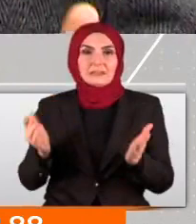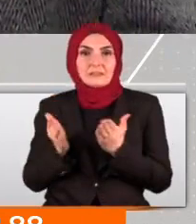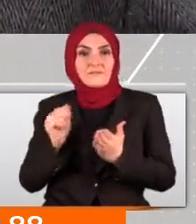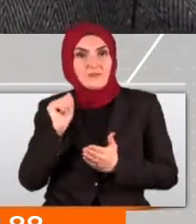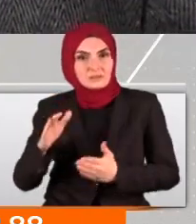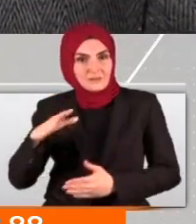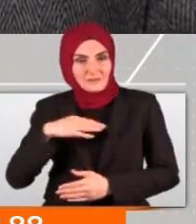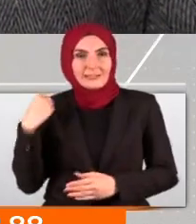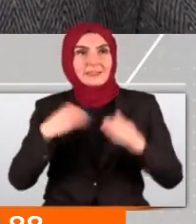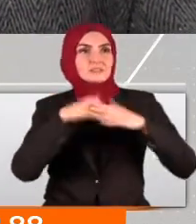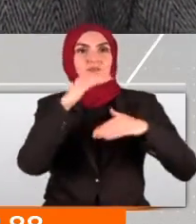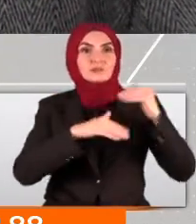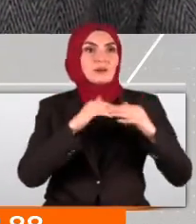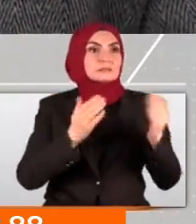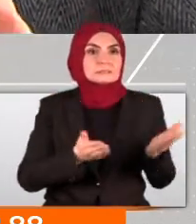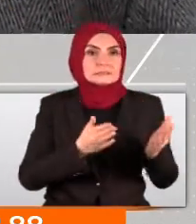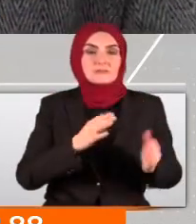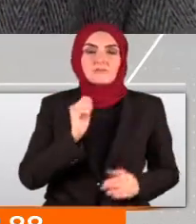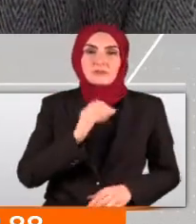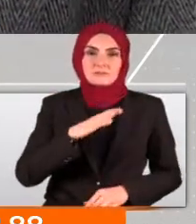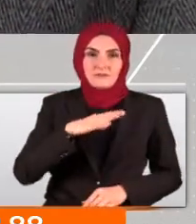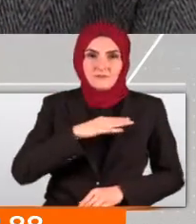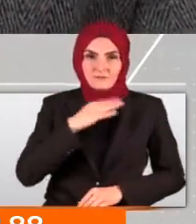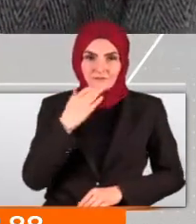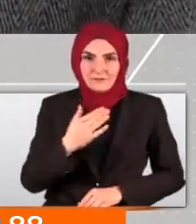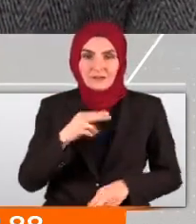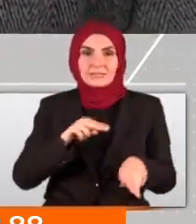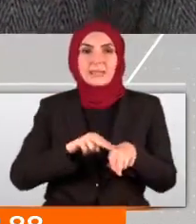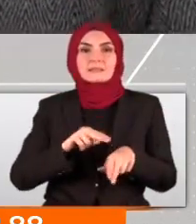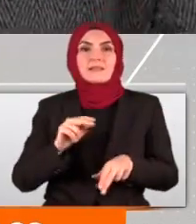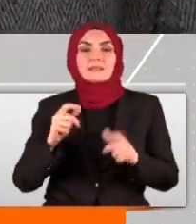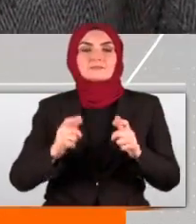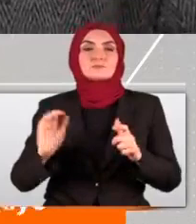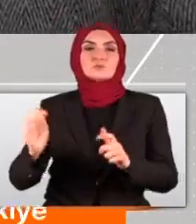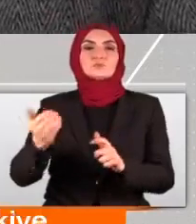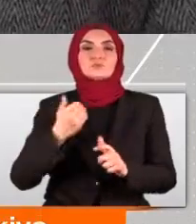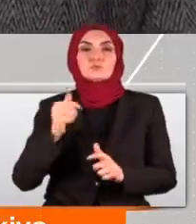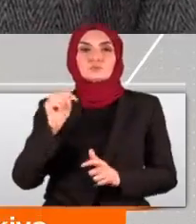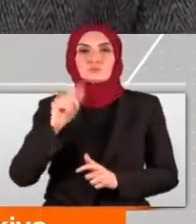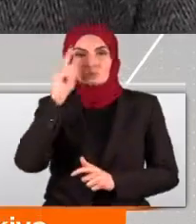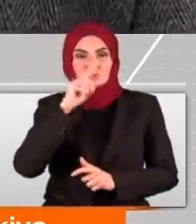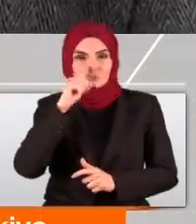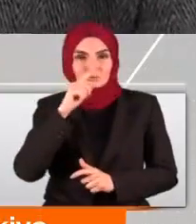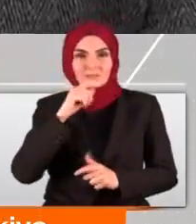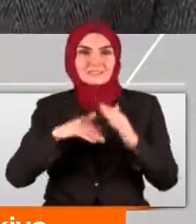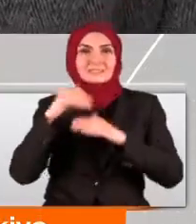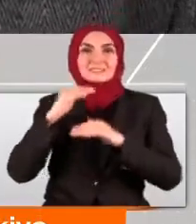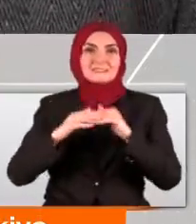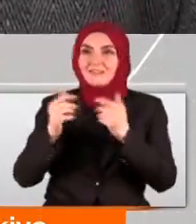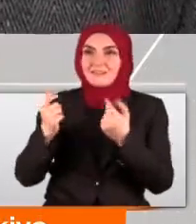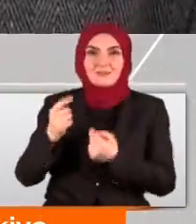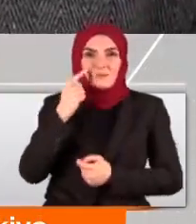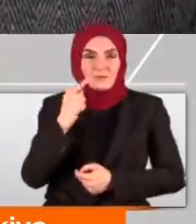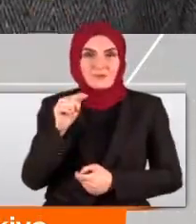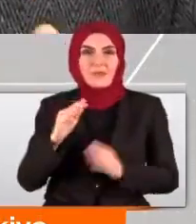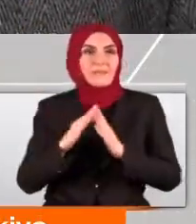ilginin artması, kentsel dönüşümdeki yavaş gidişat, inşaat projelerin yapılmaması şu anda bir ev kıtlığına sebep oldu. Bu